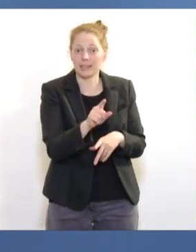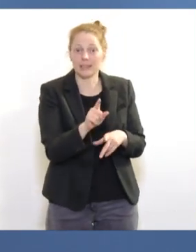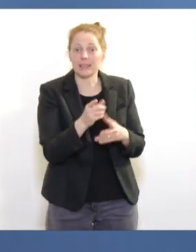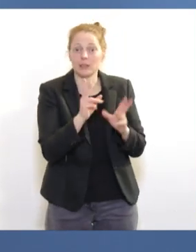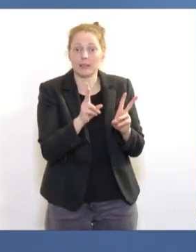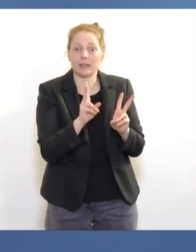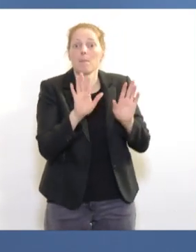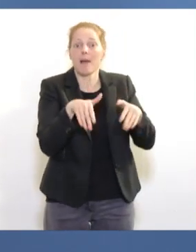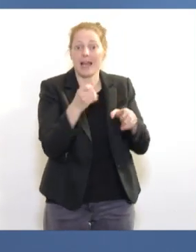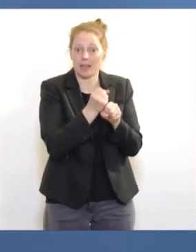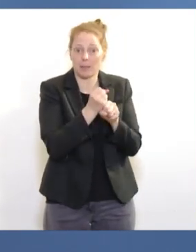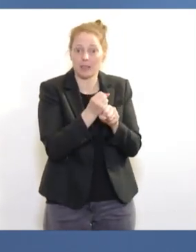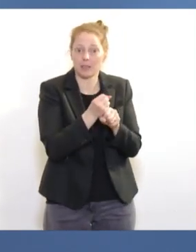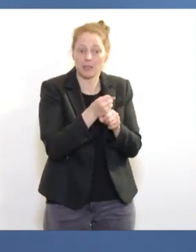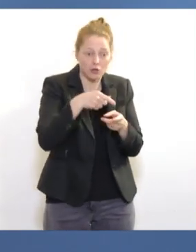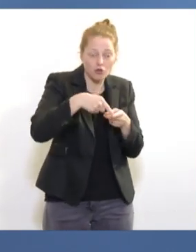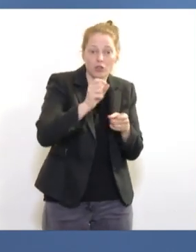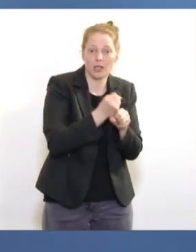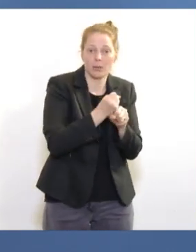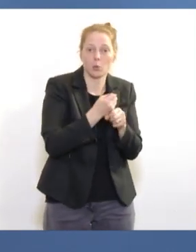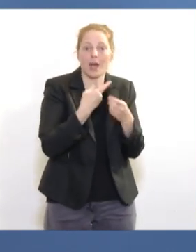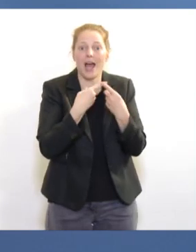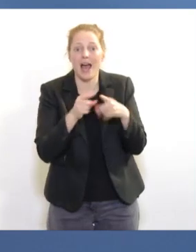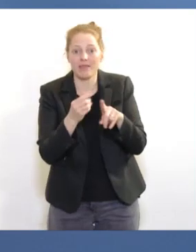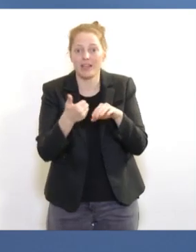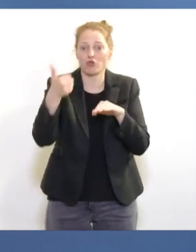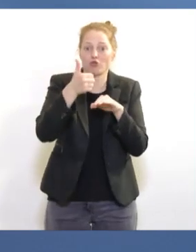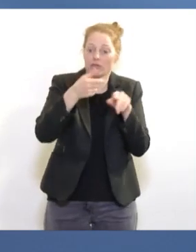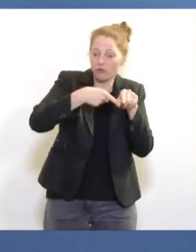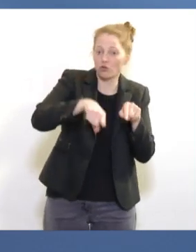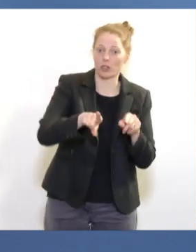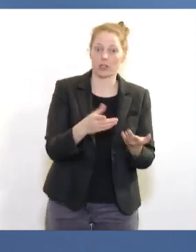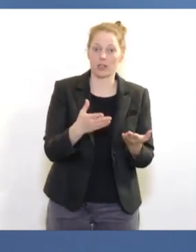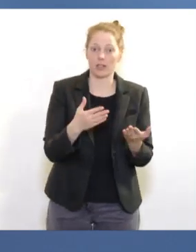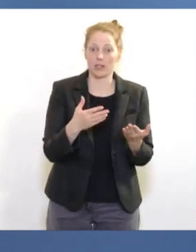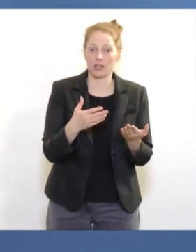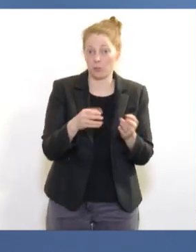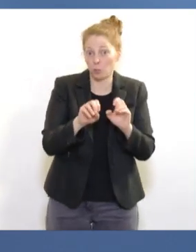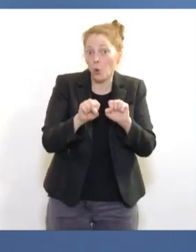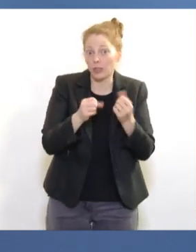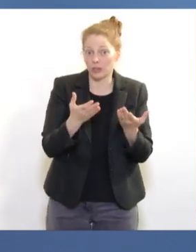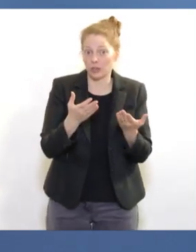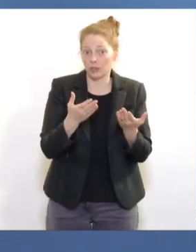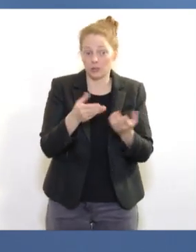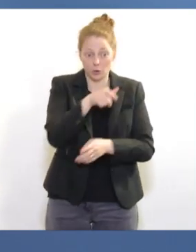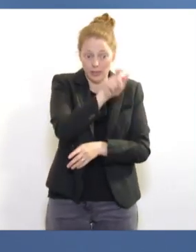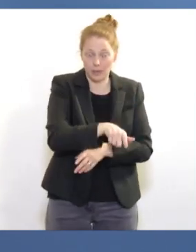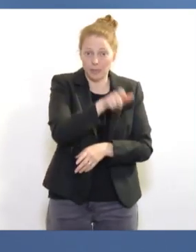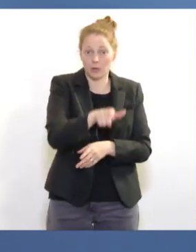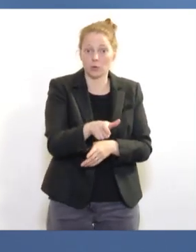den Arbeitsmarkt, die in den Umständen auch bei einem anderen Patron müssten aufhängen, mit schaffen, also Leute,